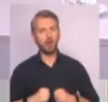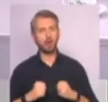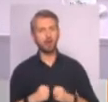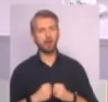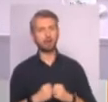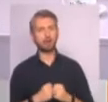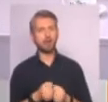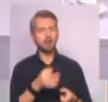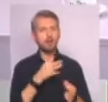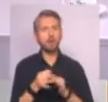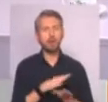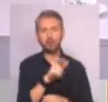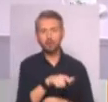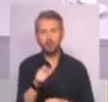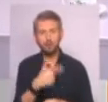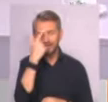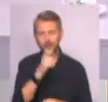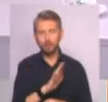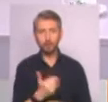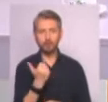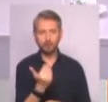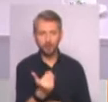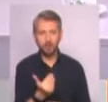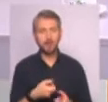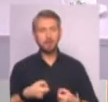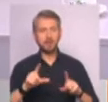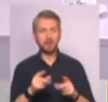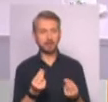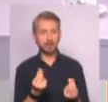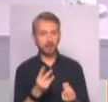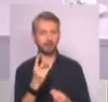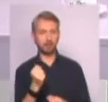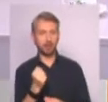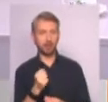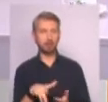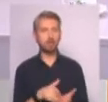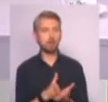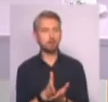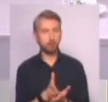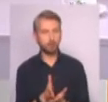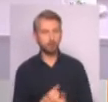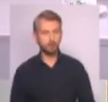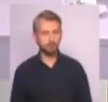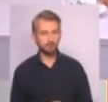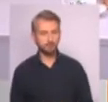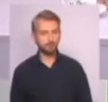не порадившись з людьми, не повідомивши їм, підняти відповідні тарифи на комунальні послуги.